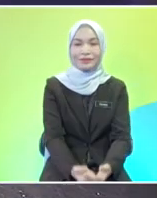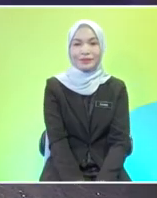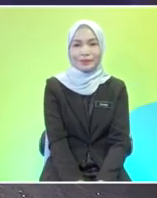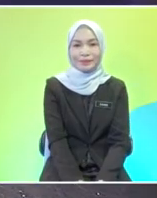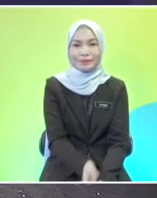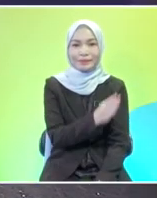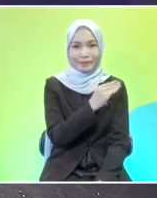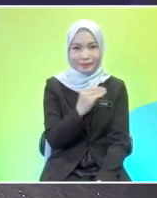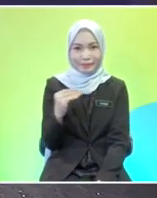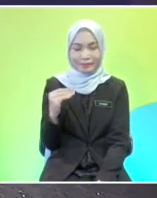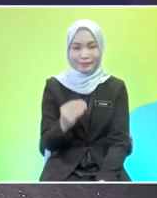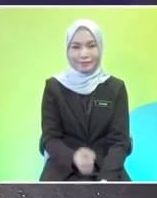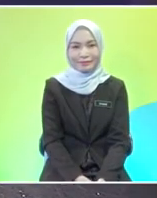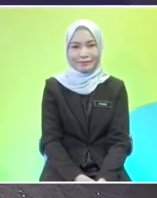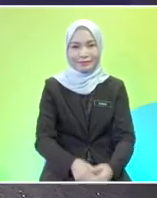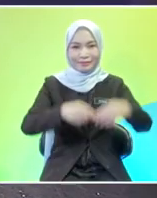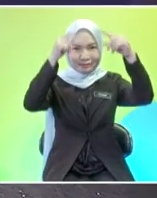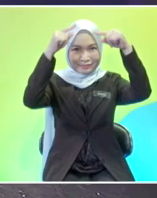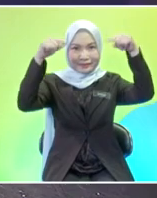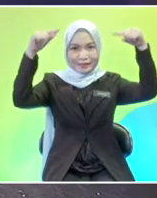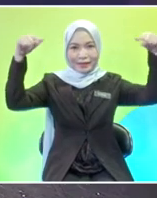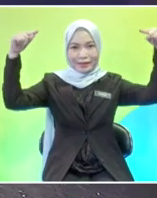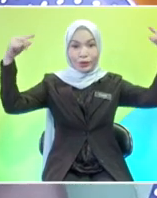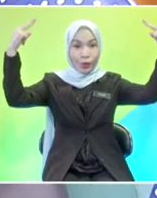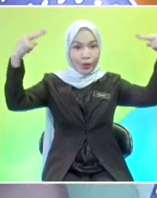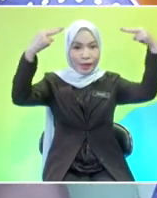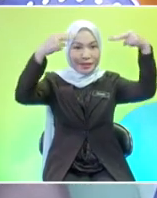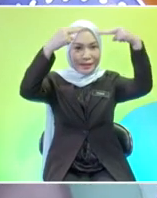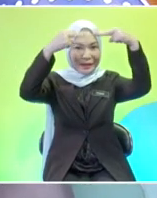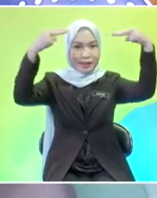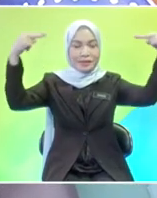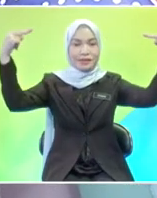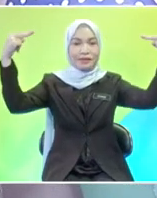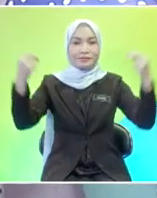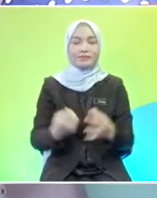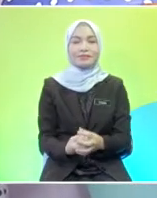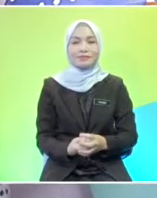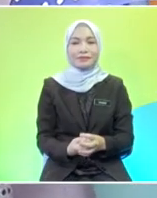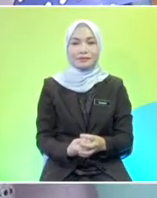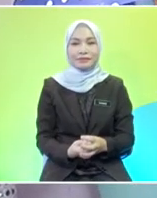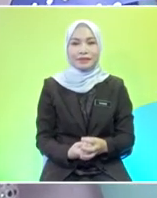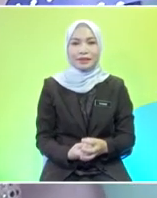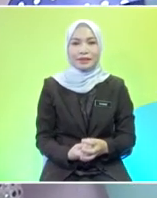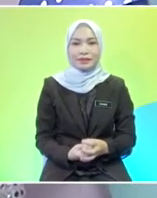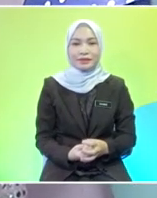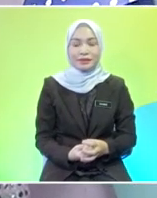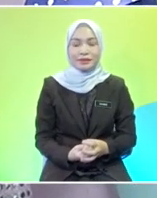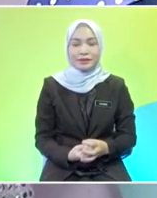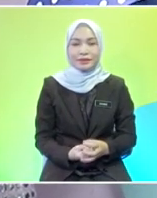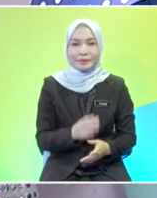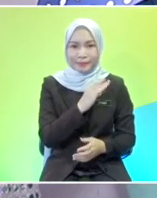juga ditulis lama hari lahir kalau sambutan hari lahir yang lebih